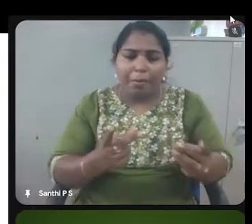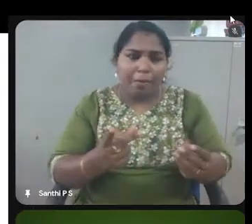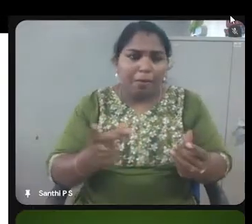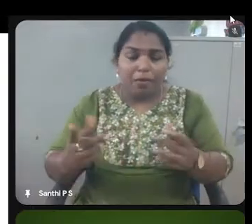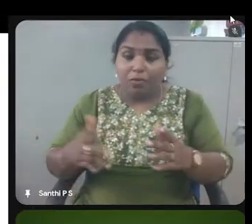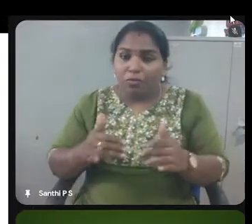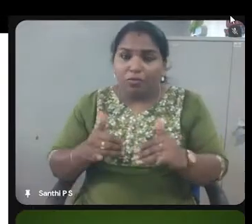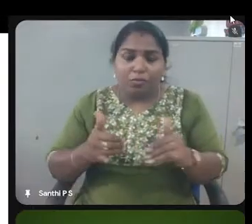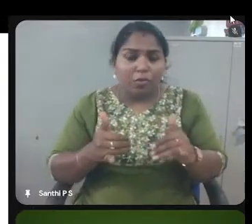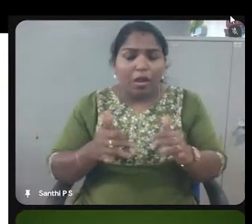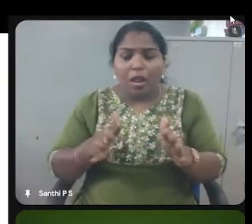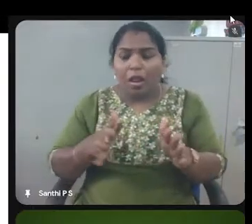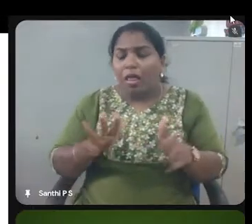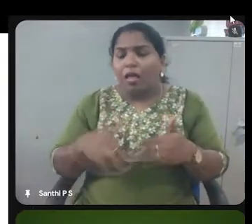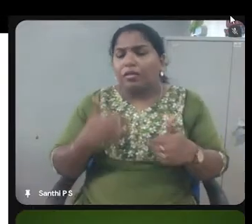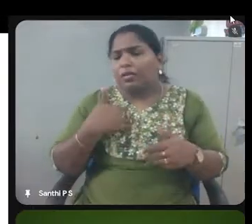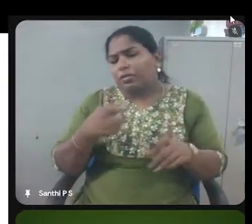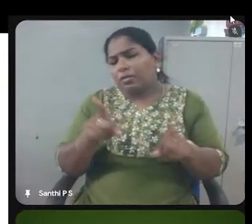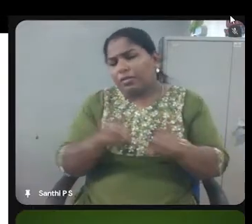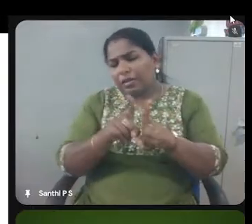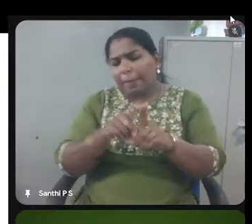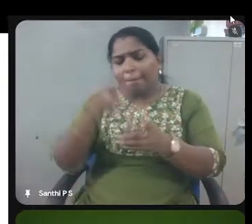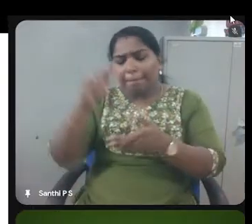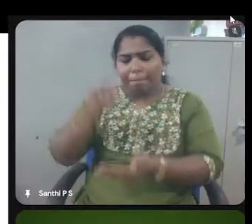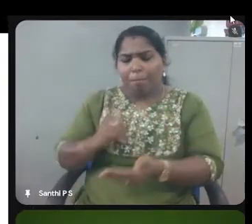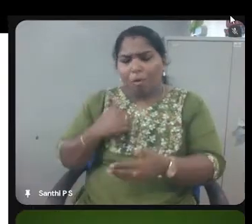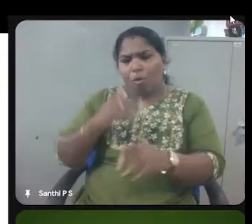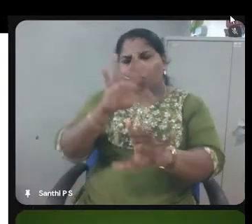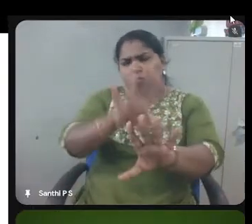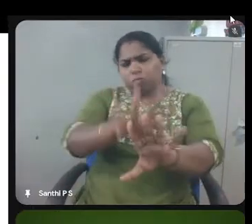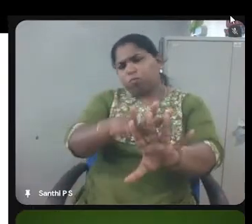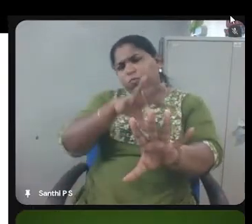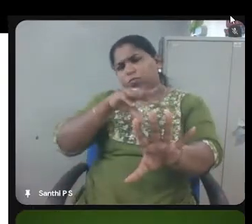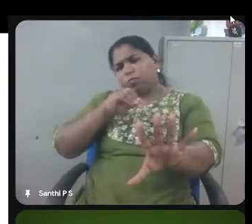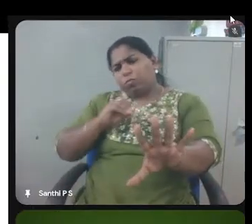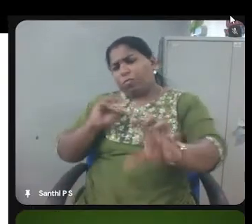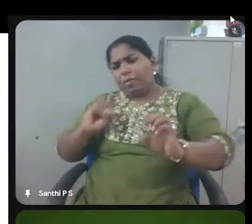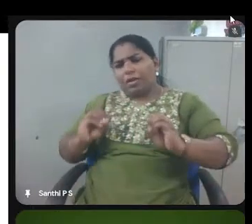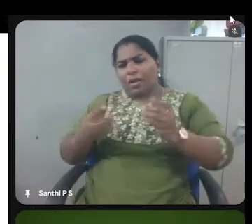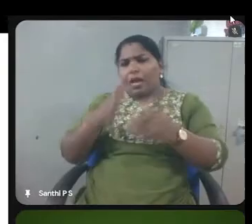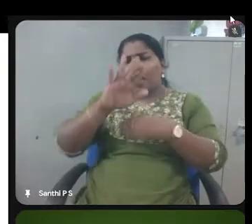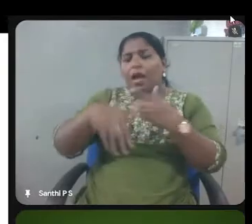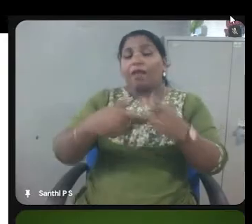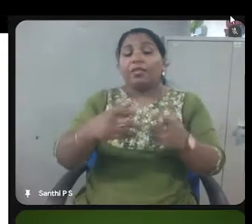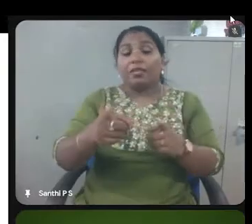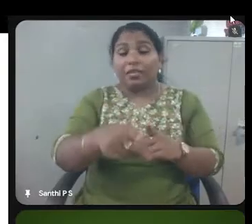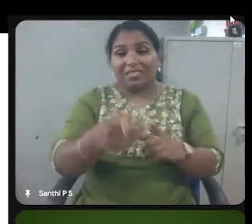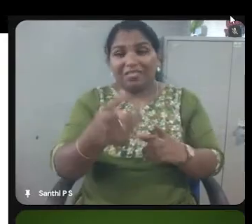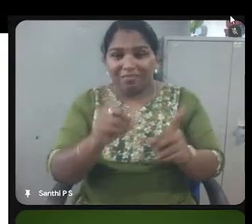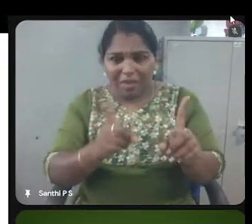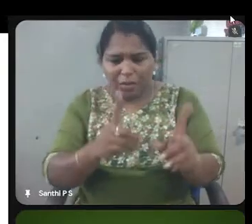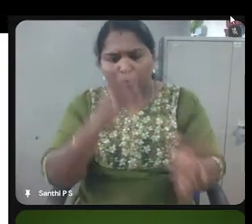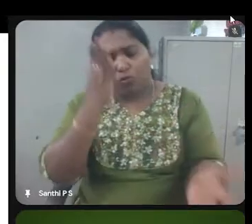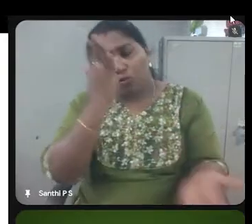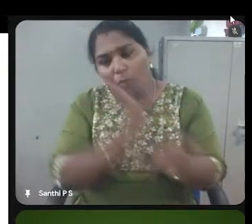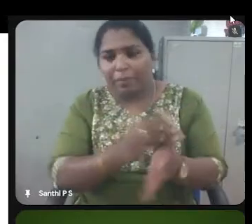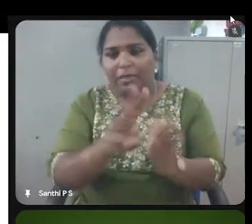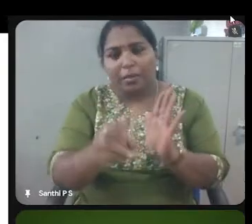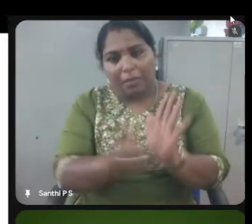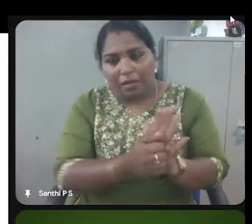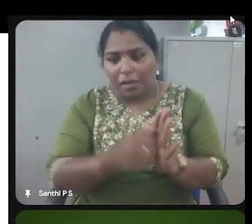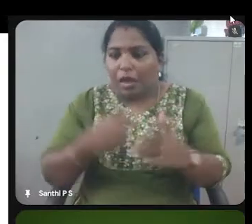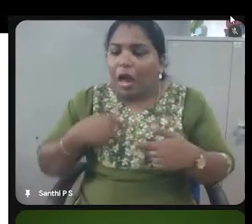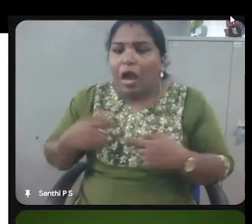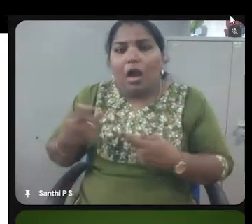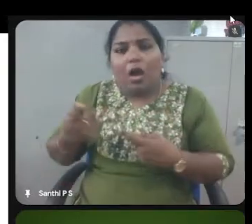അതിന്റെ അതാണോ എന്നറിയില്ല, ആ ഒരു അനുകരണം വന്നതാണോ എന്നറിയില്ല. ഏതായാലും നമ്മൾ അത് സ്റ്റോപ്പ് ചെയ്തു 3 മാസമായിട്ട്. ഇപ്പൊ കുറച്ച്